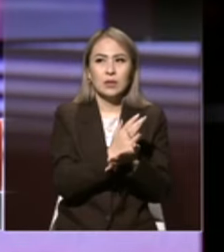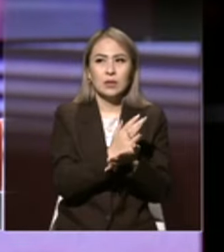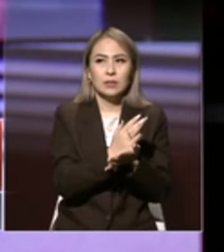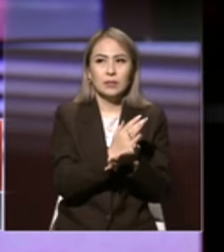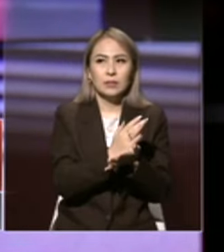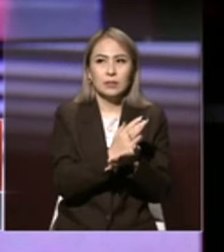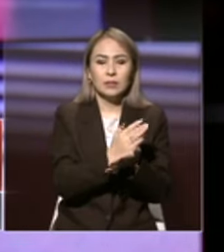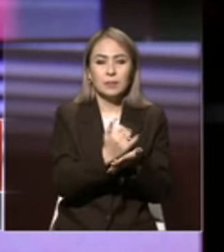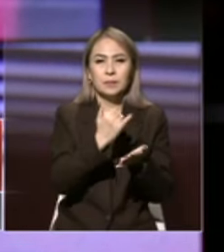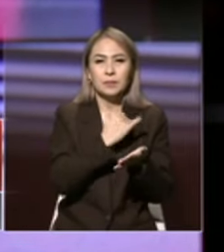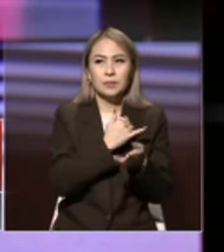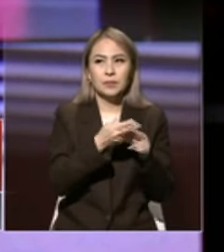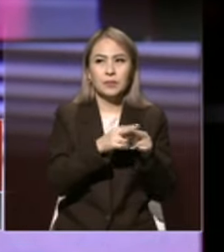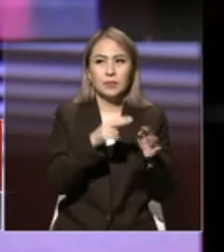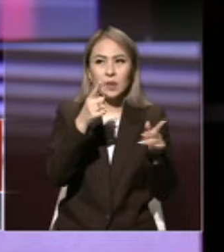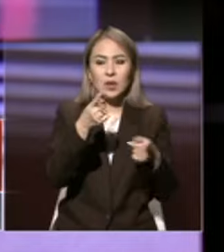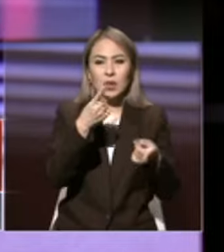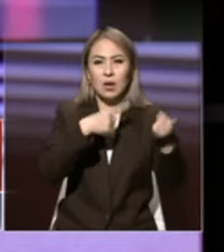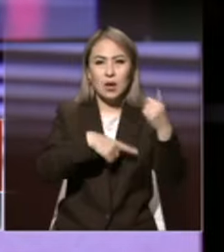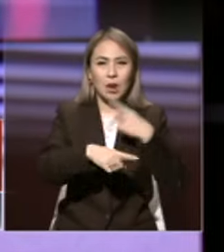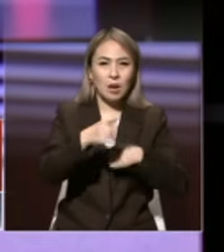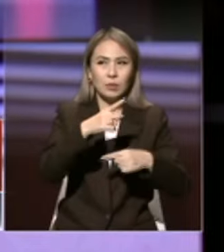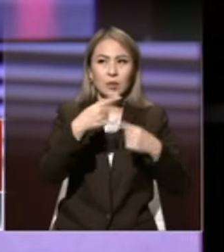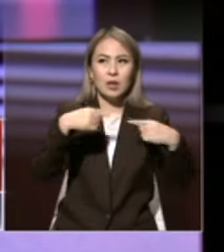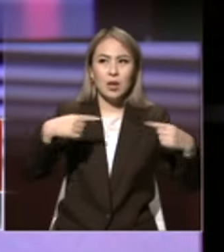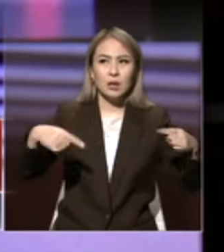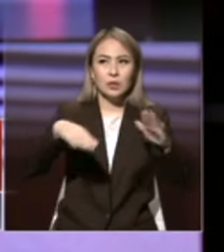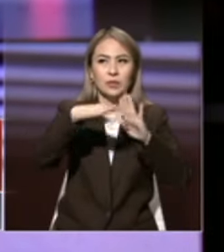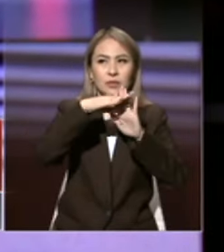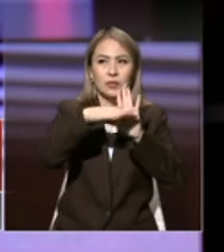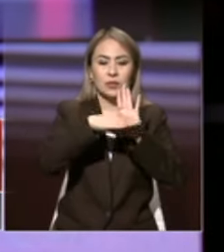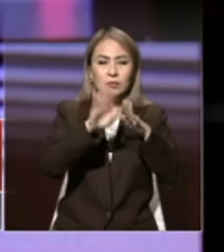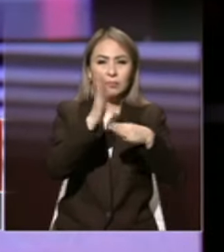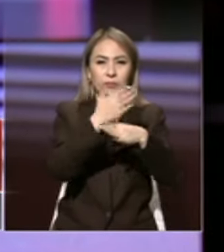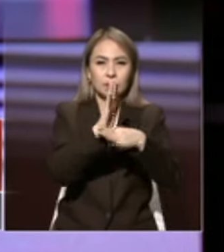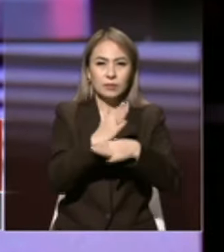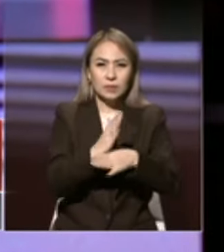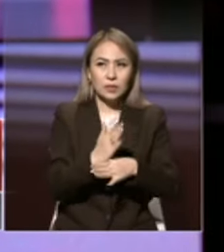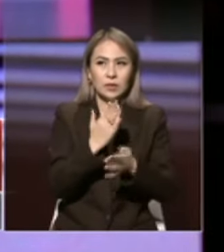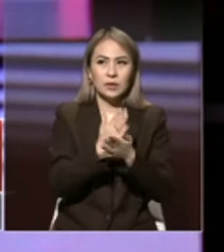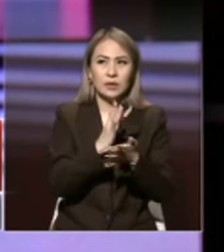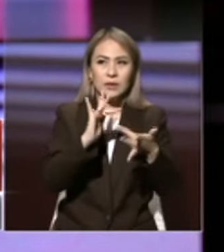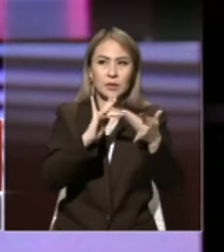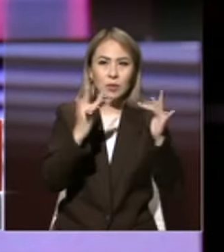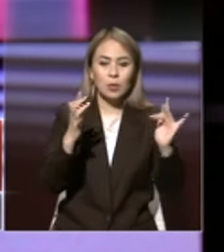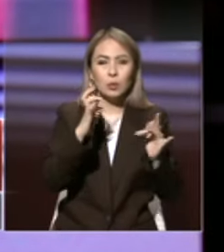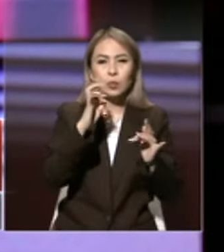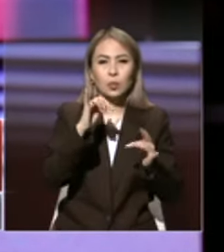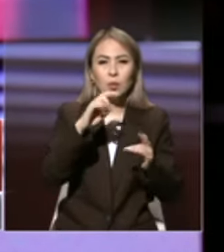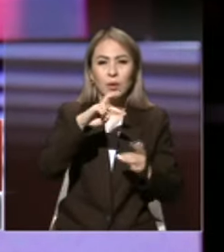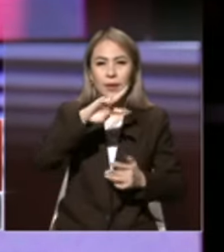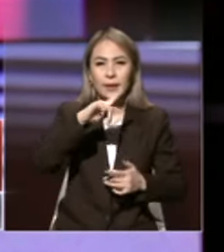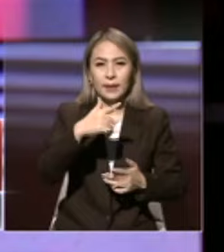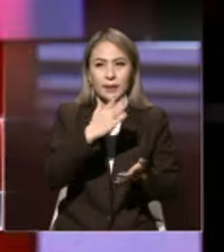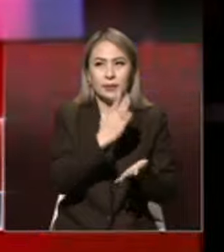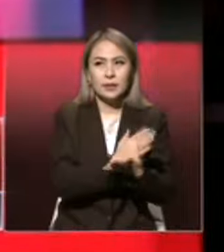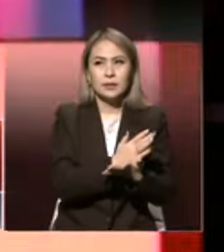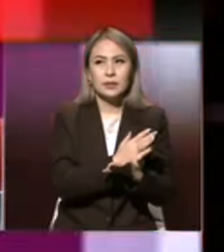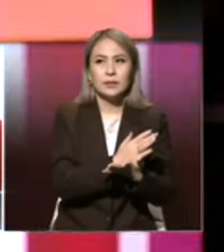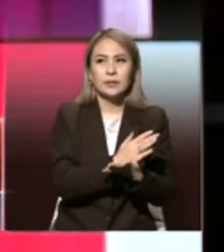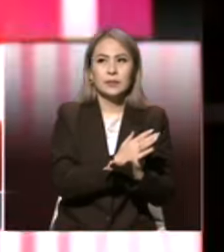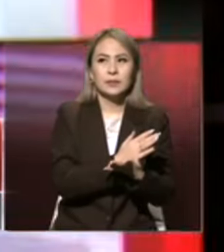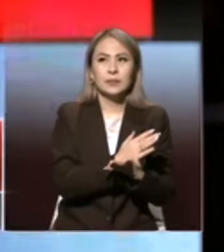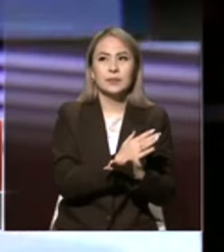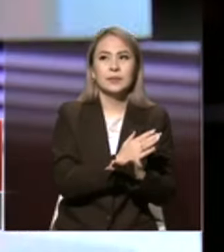берді. Бізде енді сол жақта қайтадан зорлық-зомбылықтың түрлерін барлығы түрленіп, интернетте бізде буллинг та бар, интернетте бізде